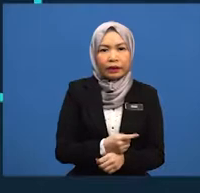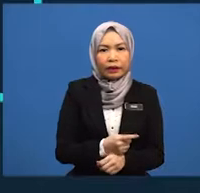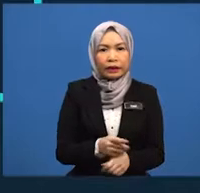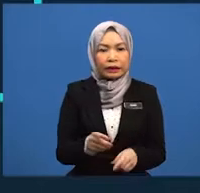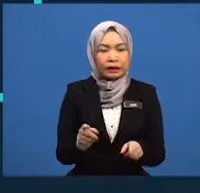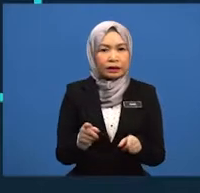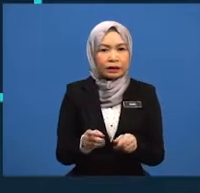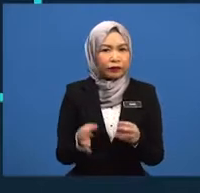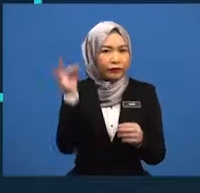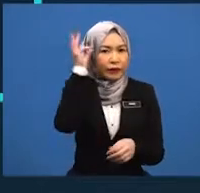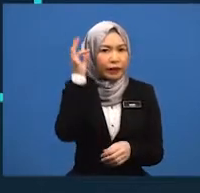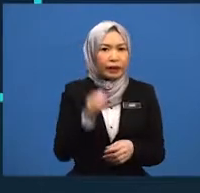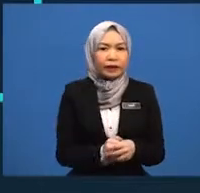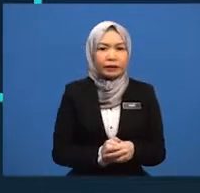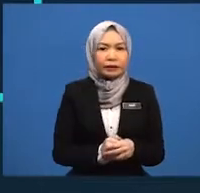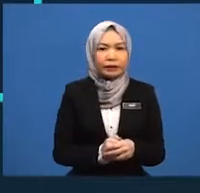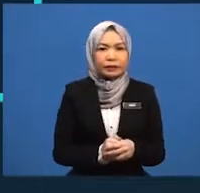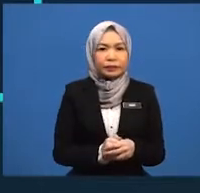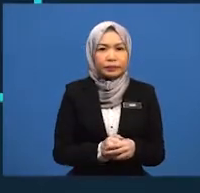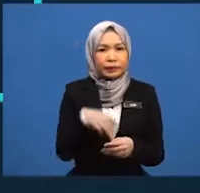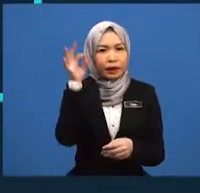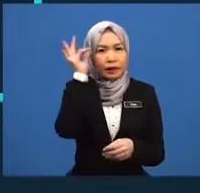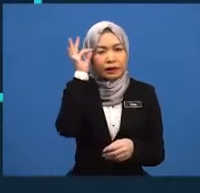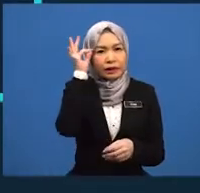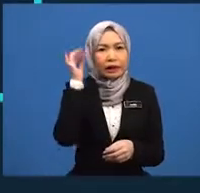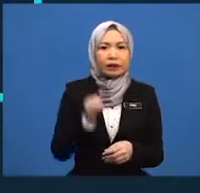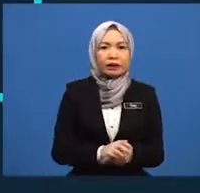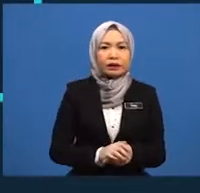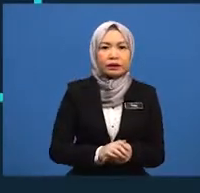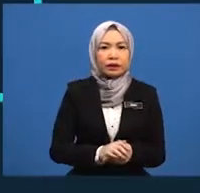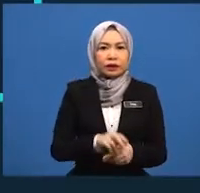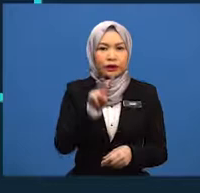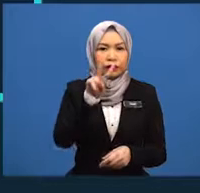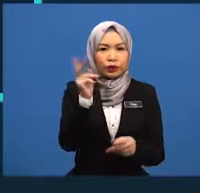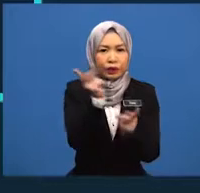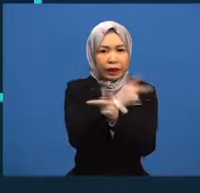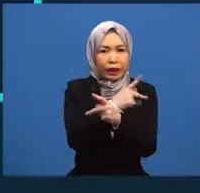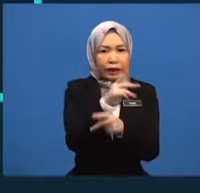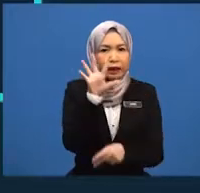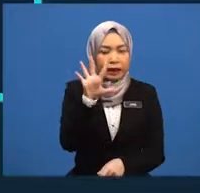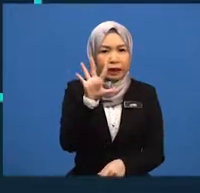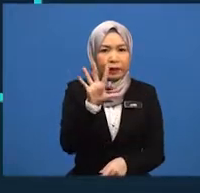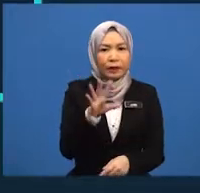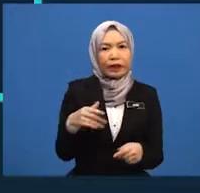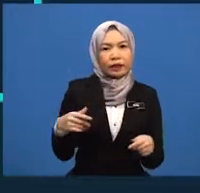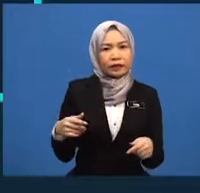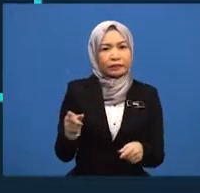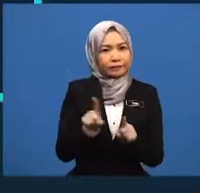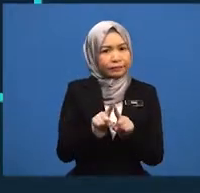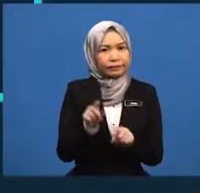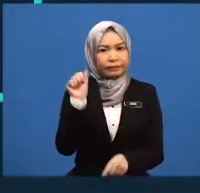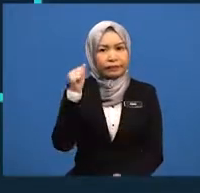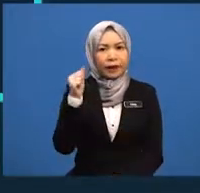Sebagai contoh, kita jangka 2 darab 5 adalah 10. Tetapi output yang